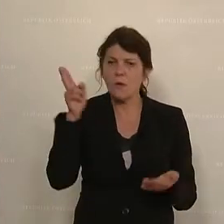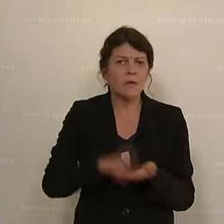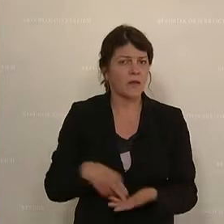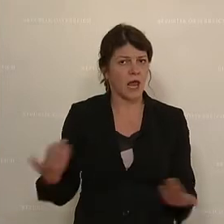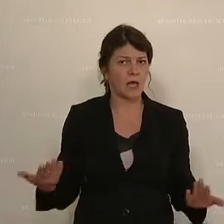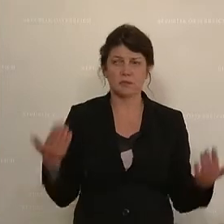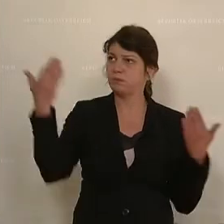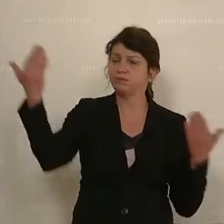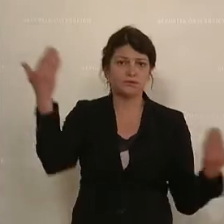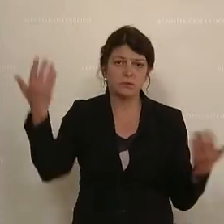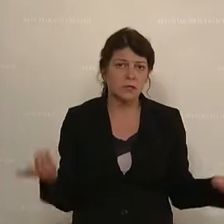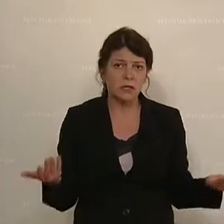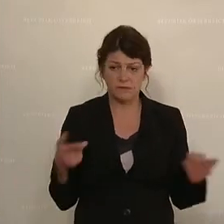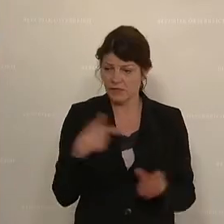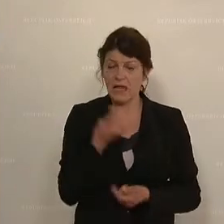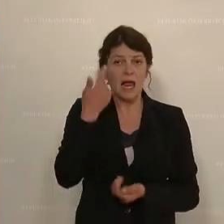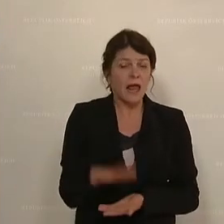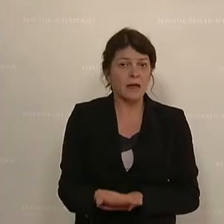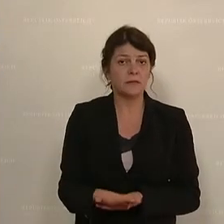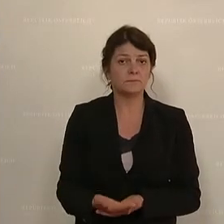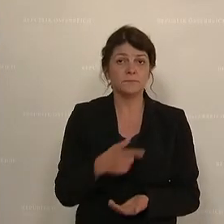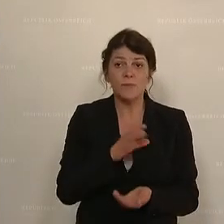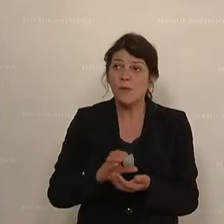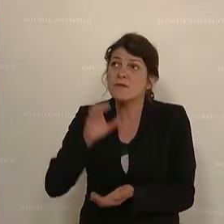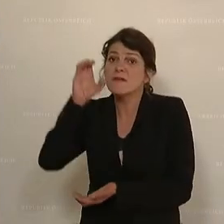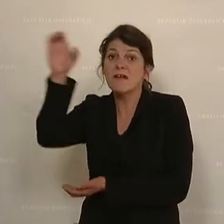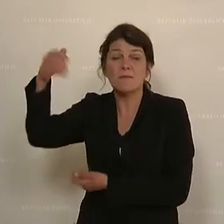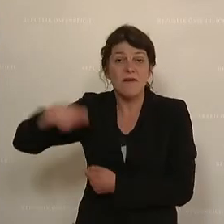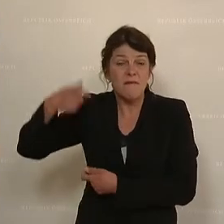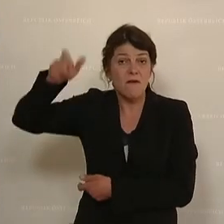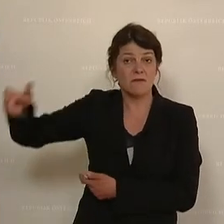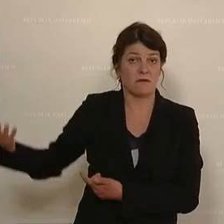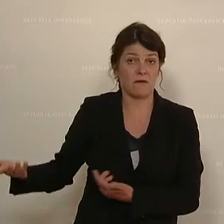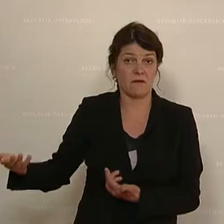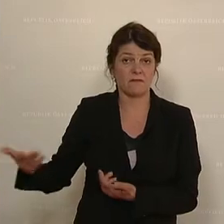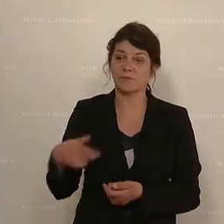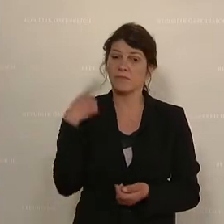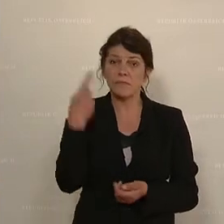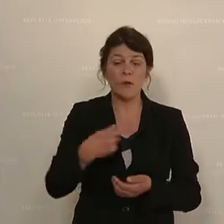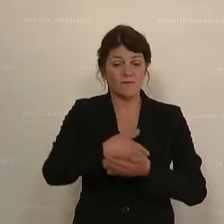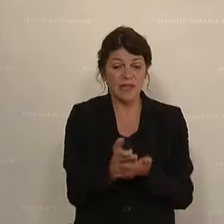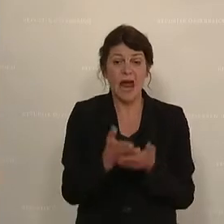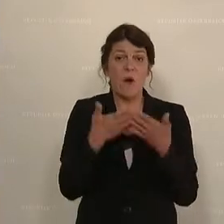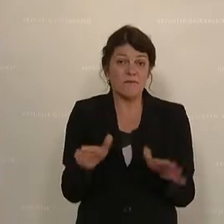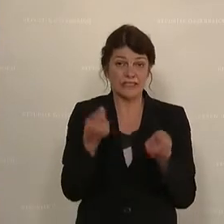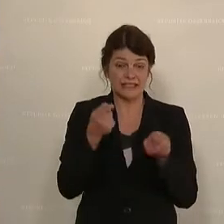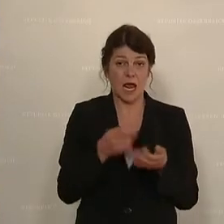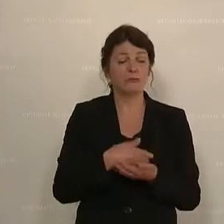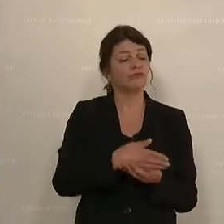unerhört, dass Sie diese Gelder nach oben verschieben. Sie verteilen öffentliches